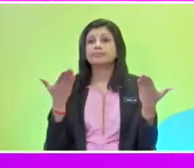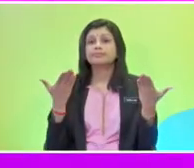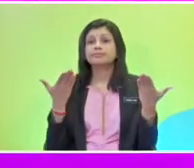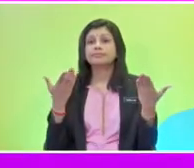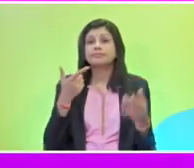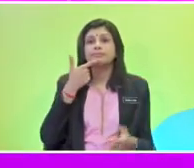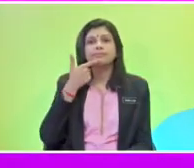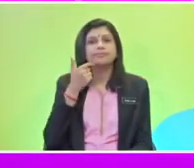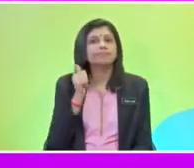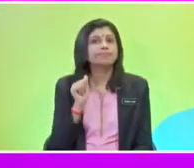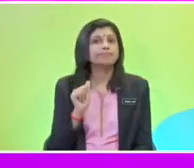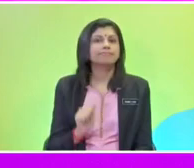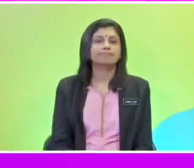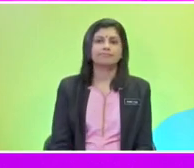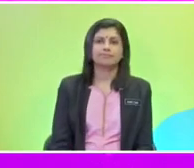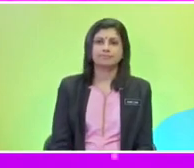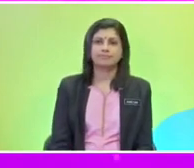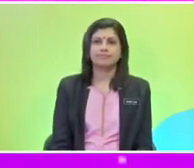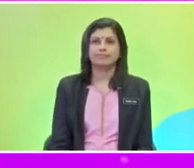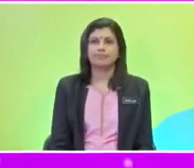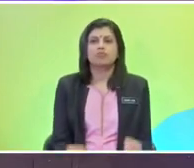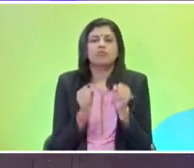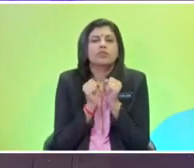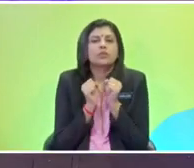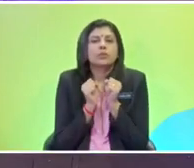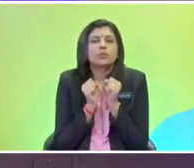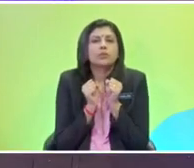Sedap lah. Sedap lah, cikgu. Sejuk.